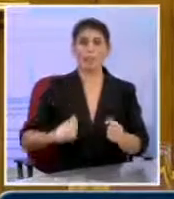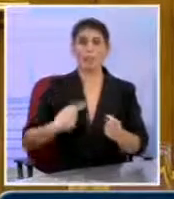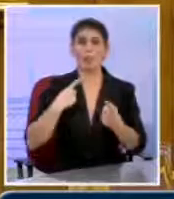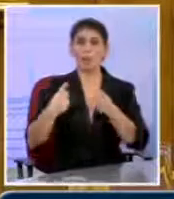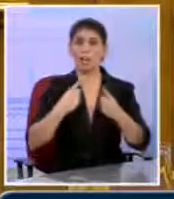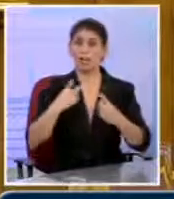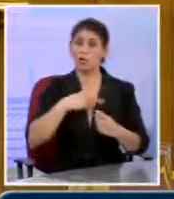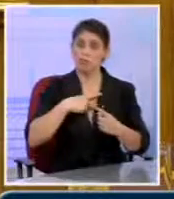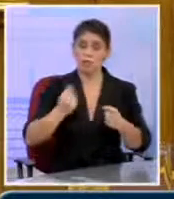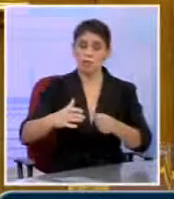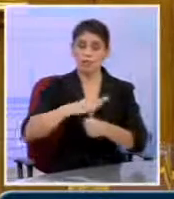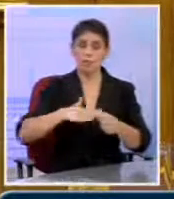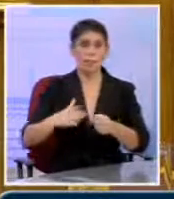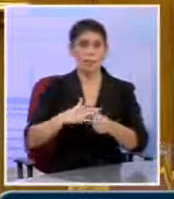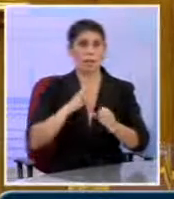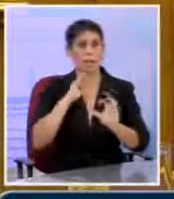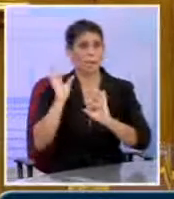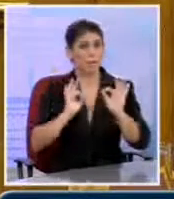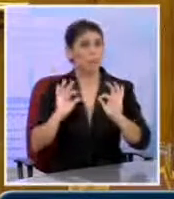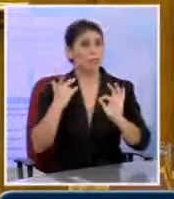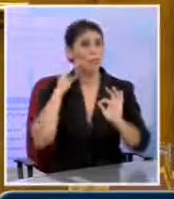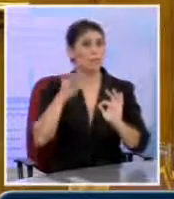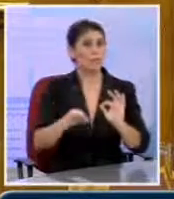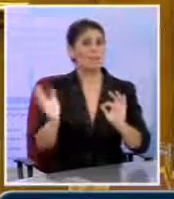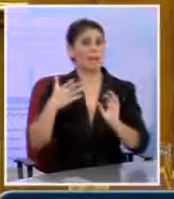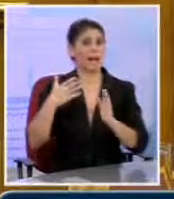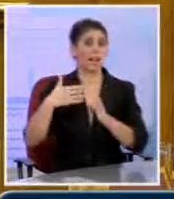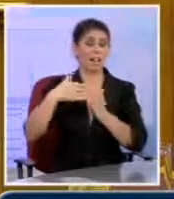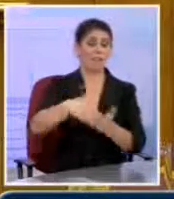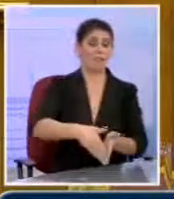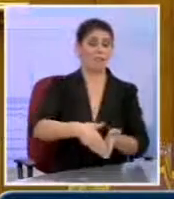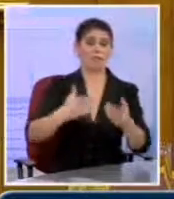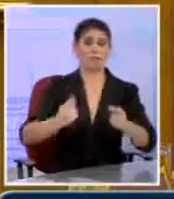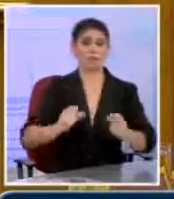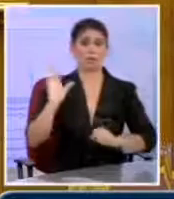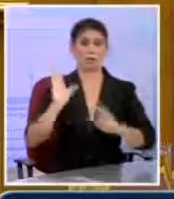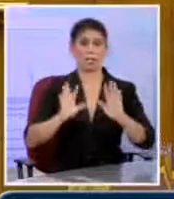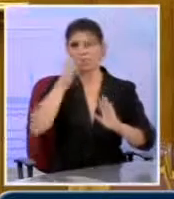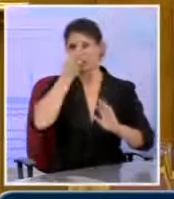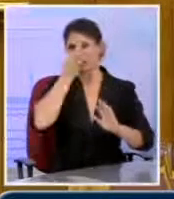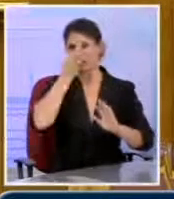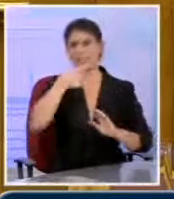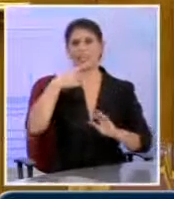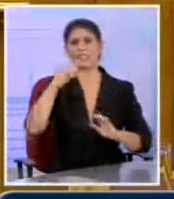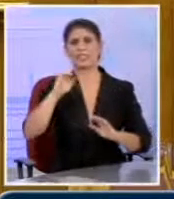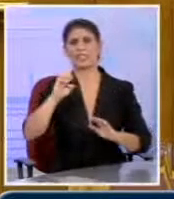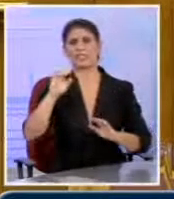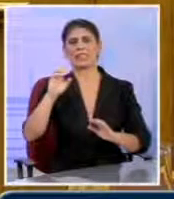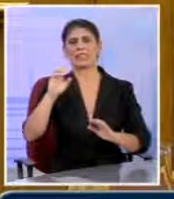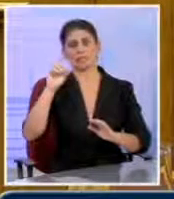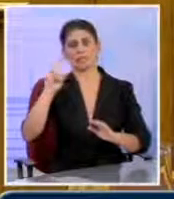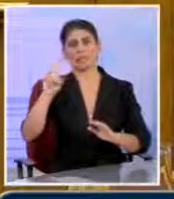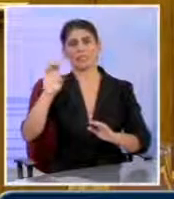το πώς φτάσαμε ως εδώ. Από το δίθεν ναυάγιο του βασικού μετόχου, το σκάνδαλο της Διτζέα έως το μαύρο της